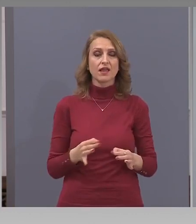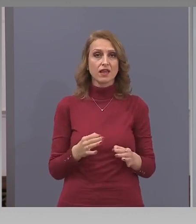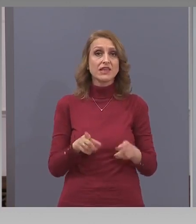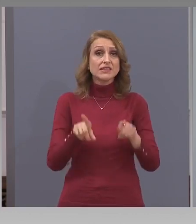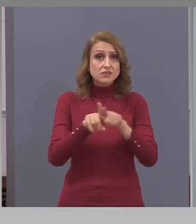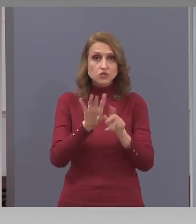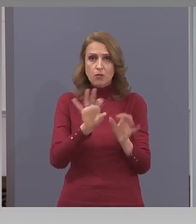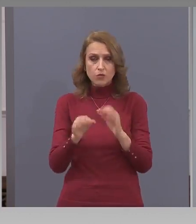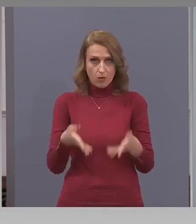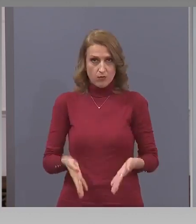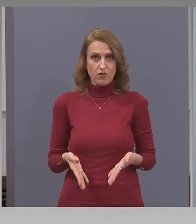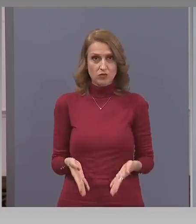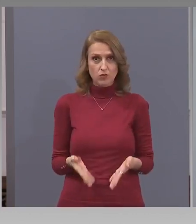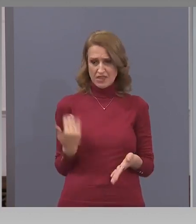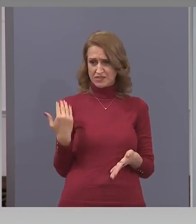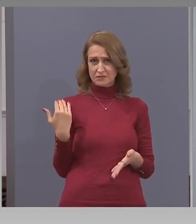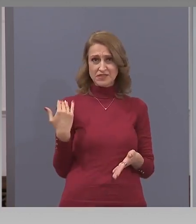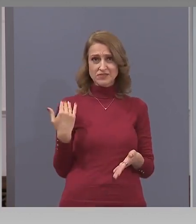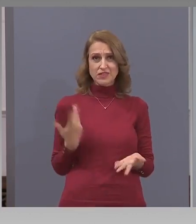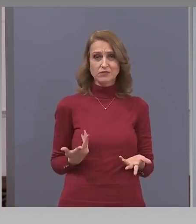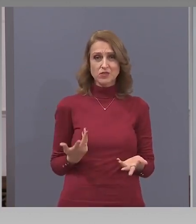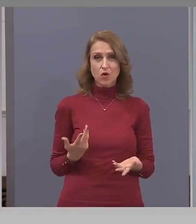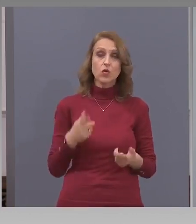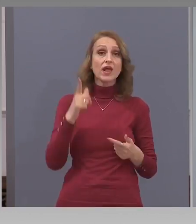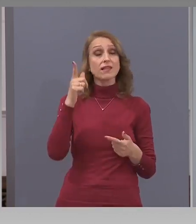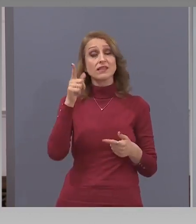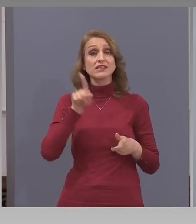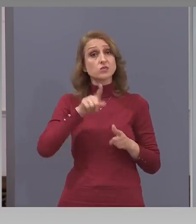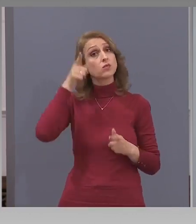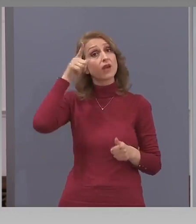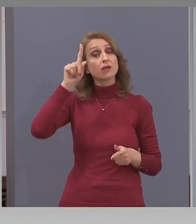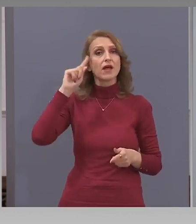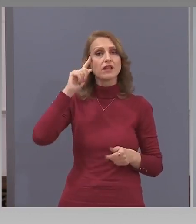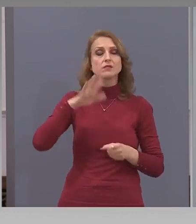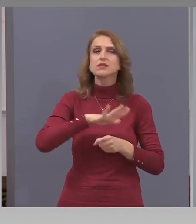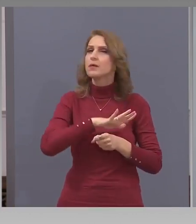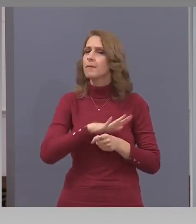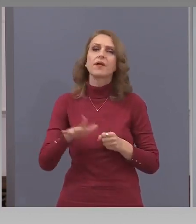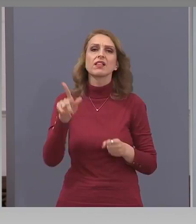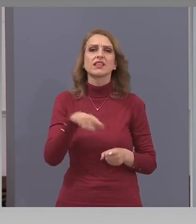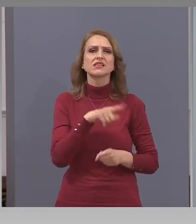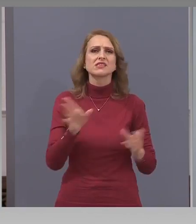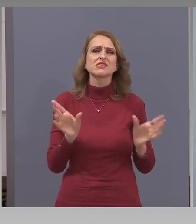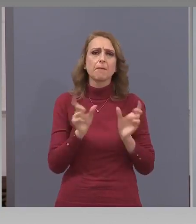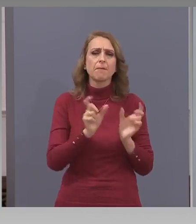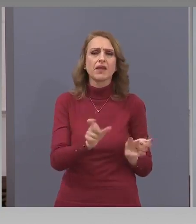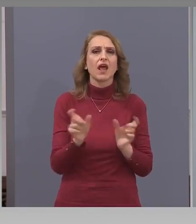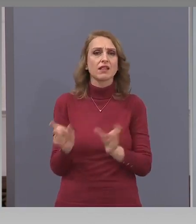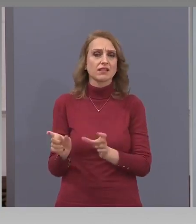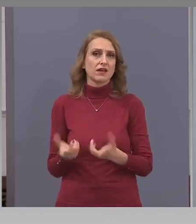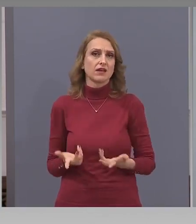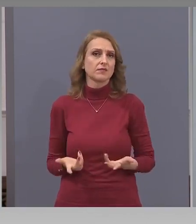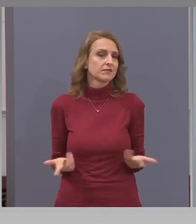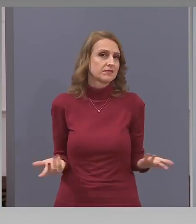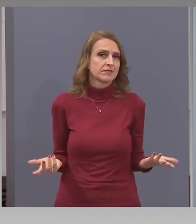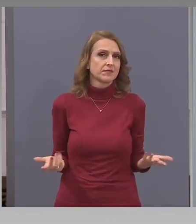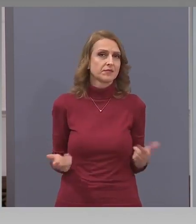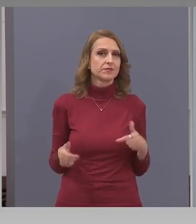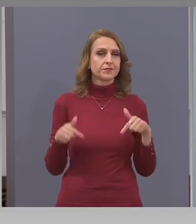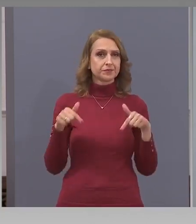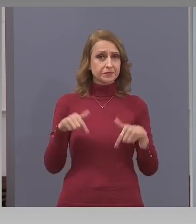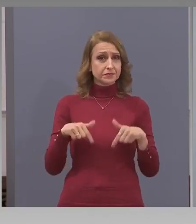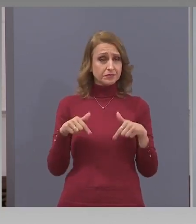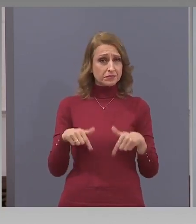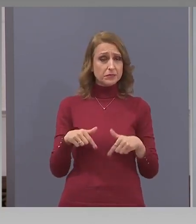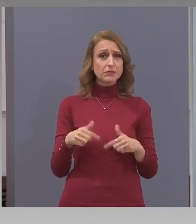същите като нашите, и обмислят от понеделник пълна забрана да въведат. Ми Белгия никакви забрани нямаше. Днеска даже видели сте